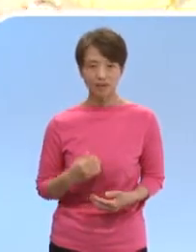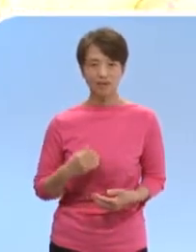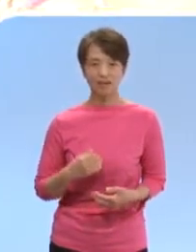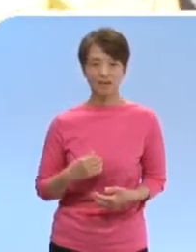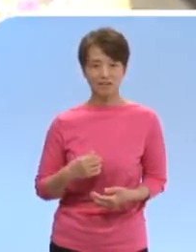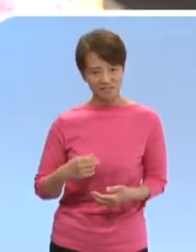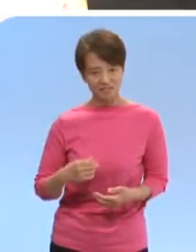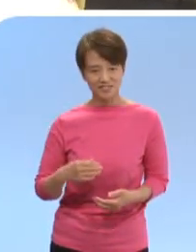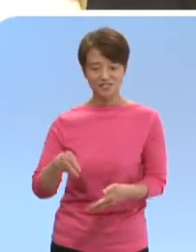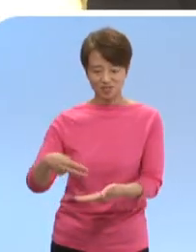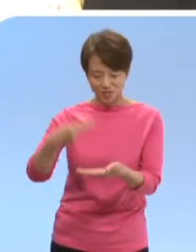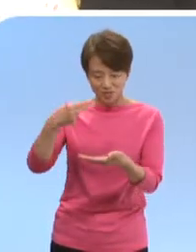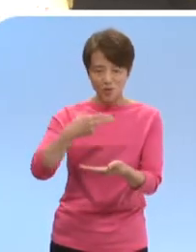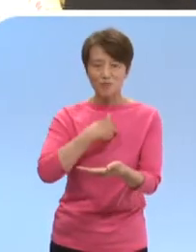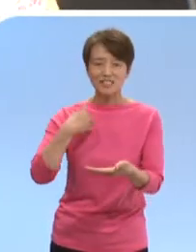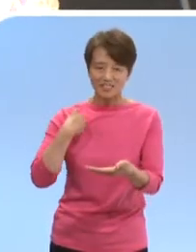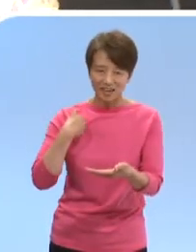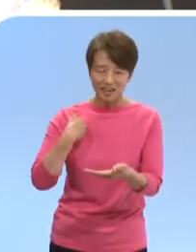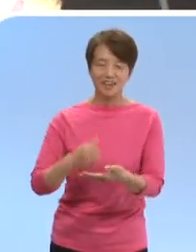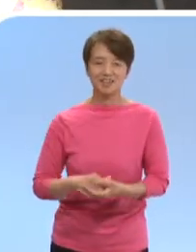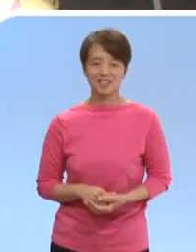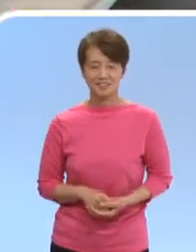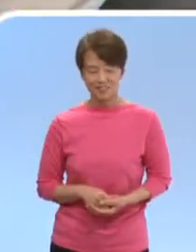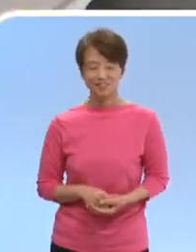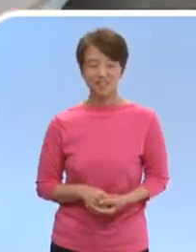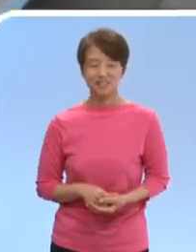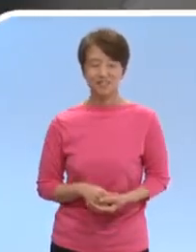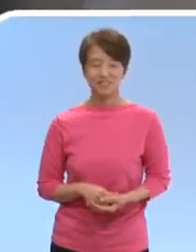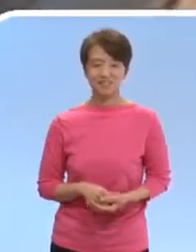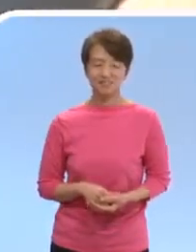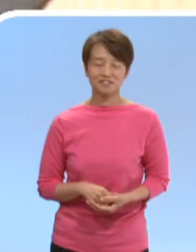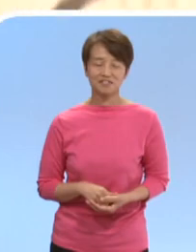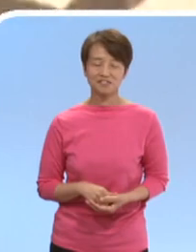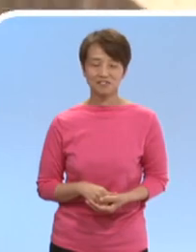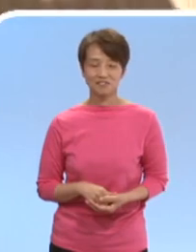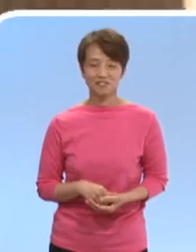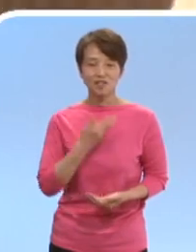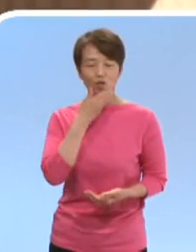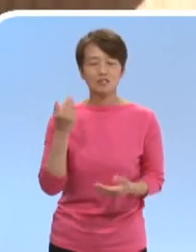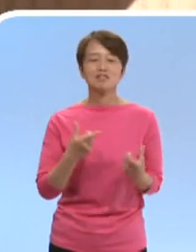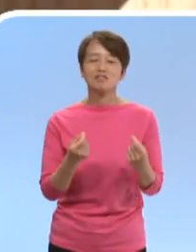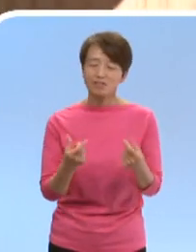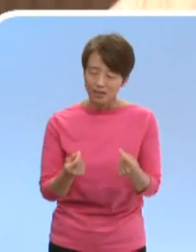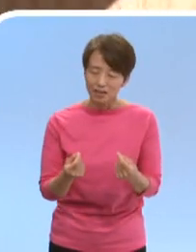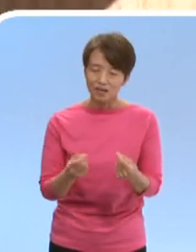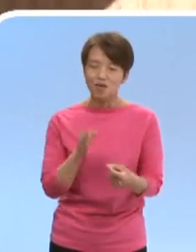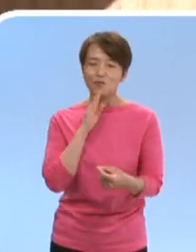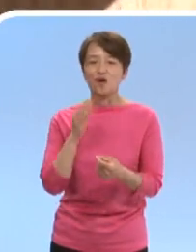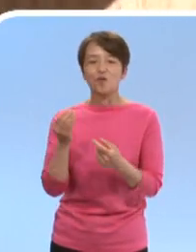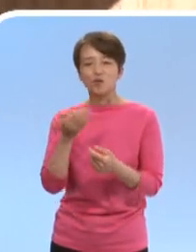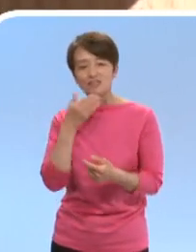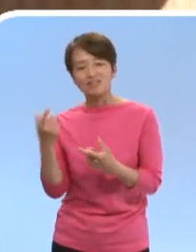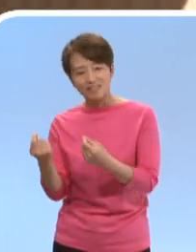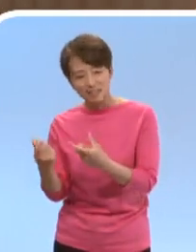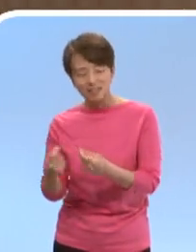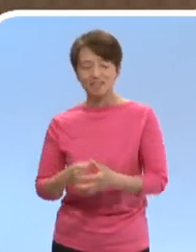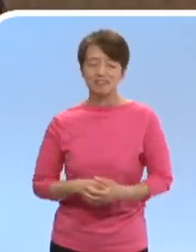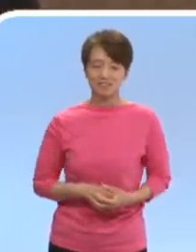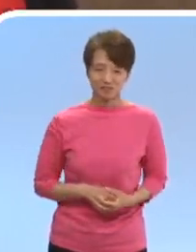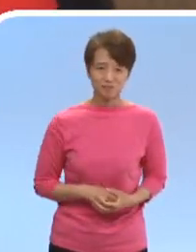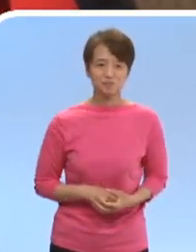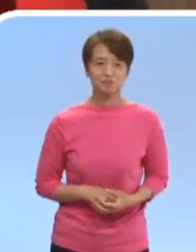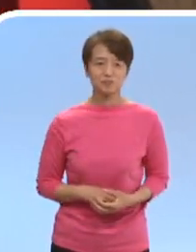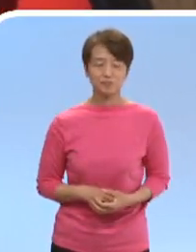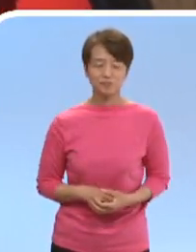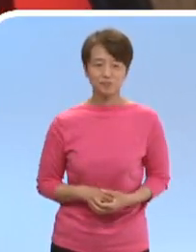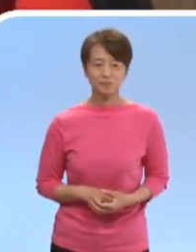ー、来たー、取りました。たまらん、 おいしいね、 本当においしい、ほらま